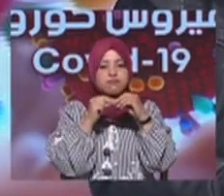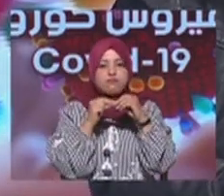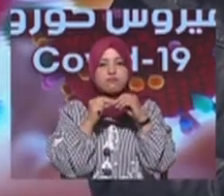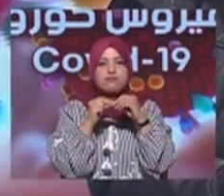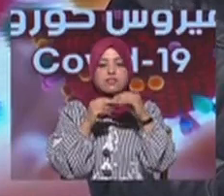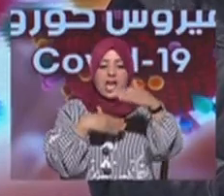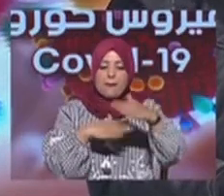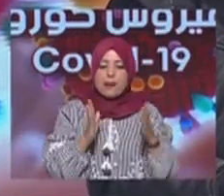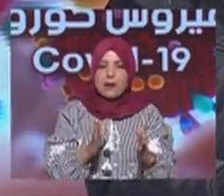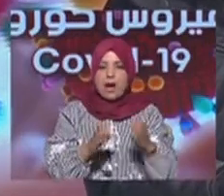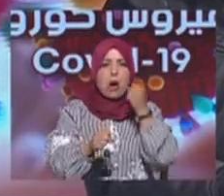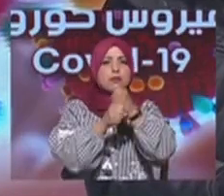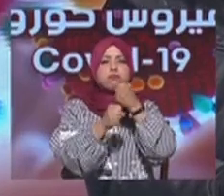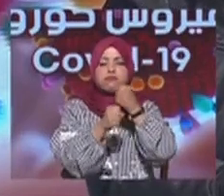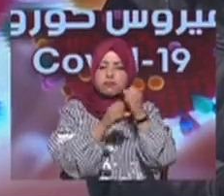والمخابر نتاعنا والخدمه